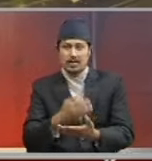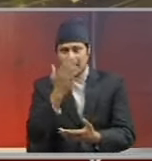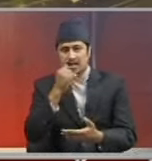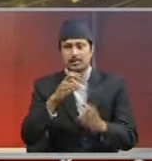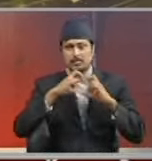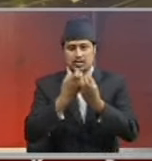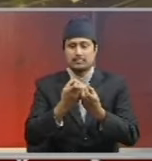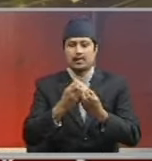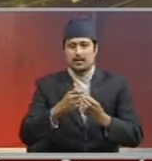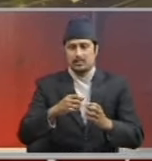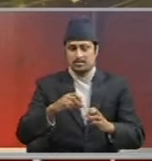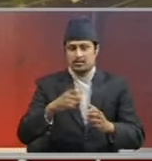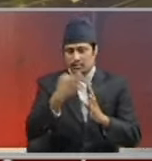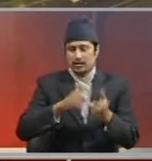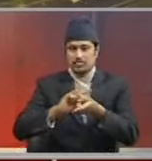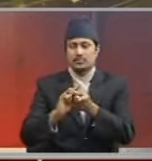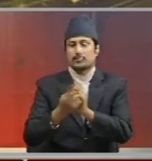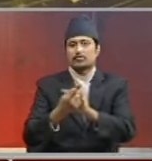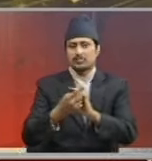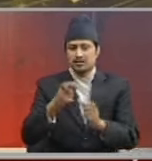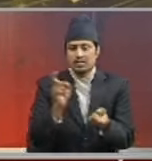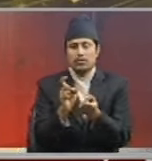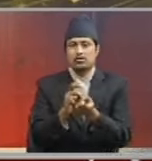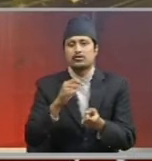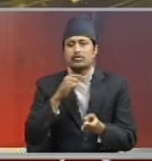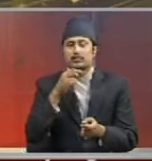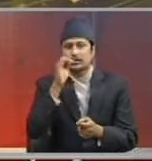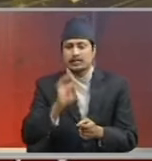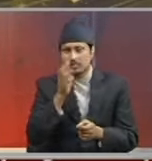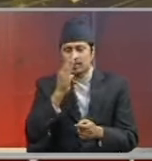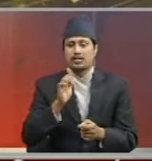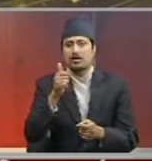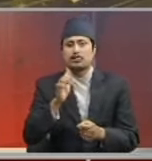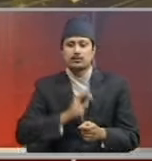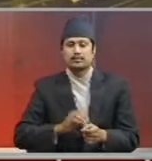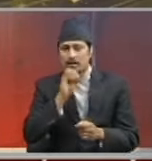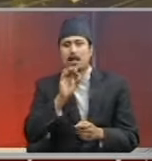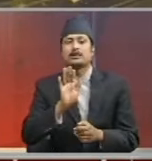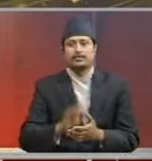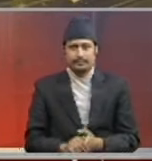संसदमा संविधान संशोधन प्रस्तावमाथि छलफल हुन नसकेकोमा असन्तुष्टि व्यक्त गरे।